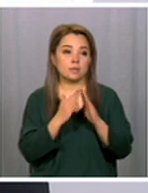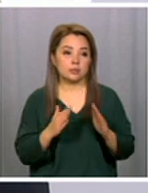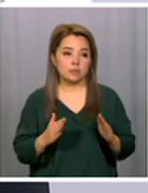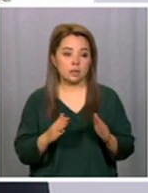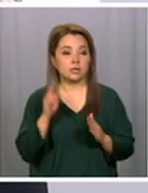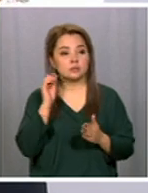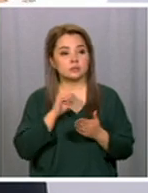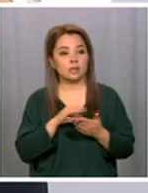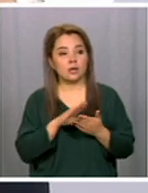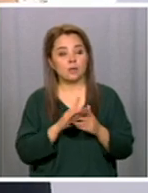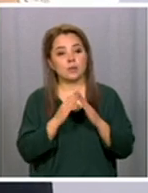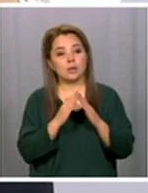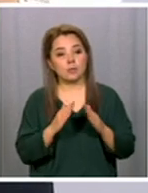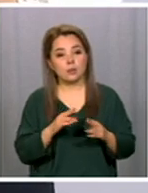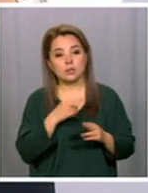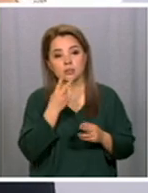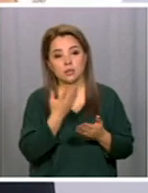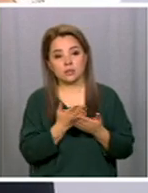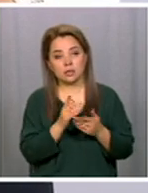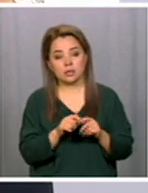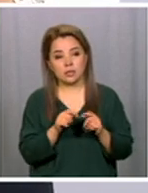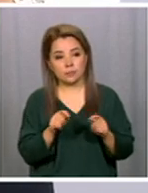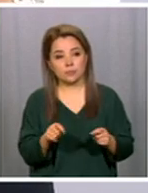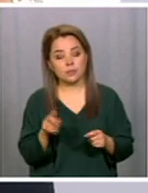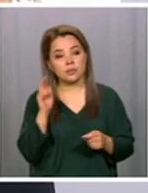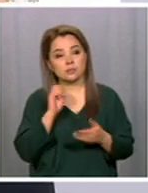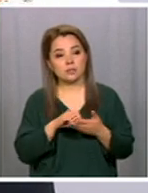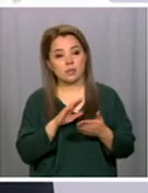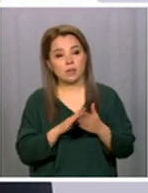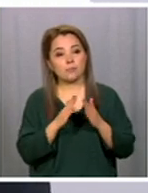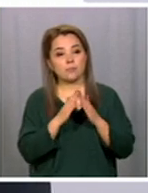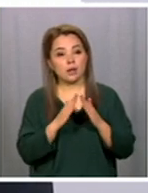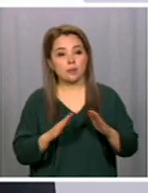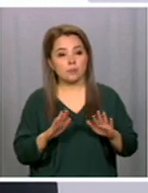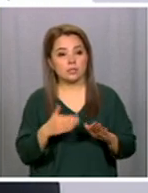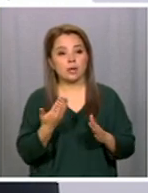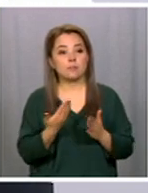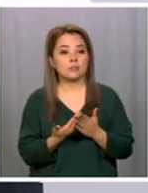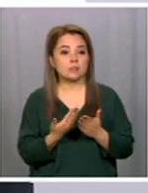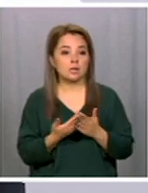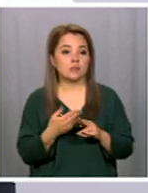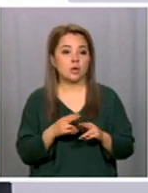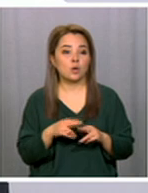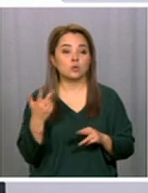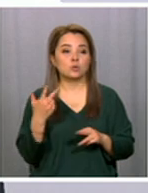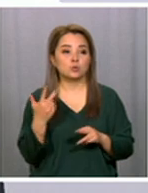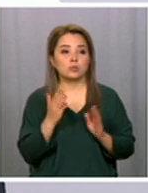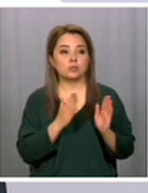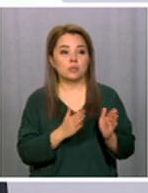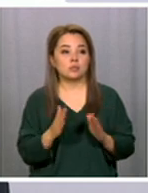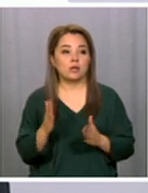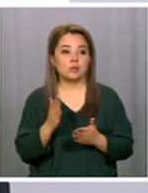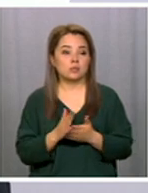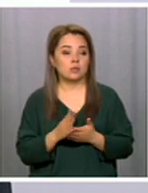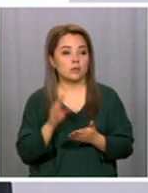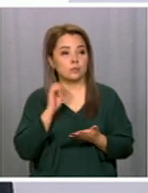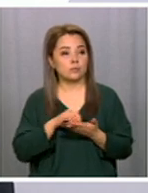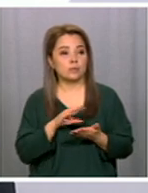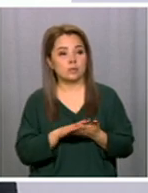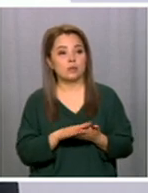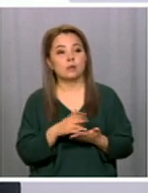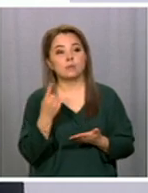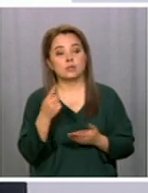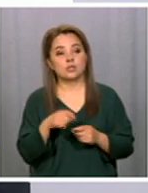сандық пирамидасына тоқталсақ, сандық пирамидада, мысалы, үшінші реттік консументтің бір